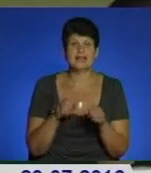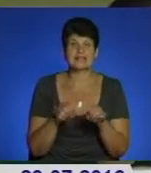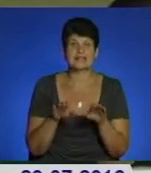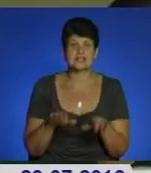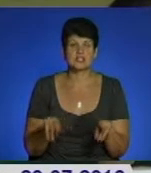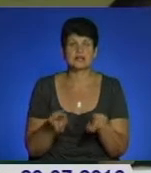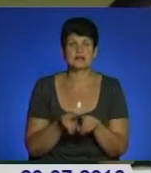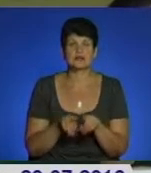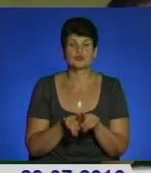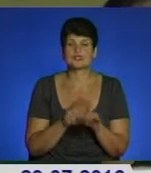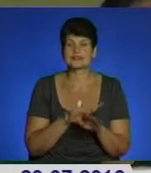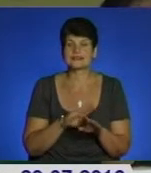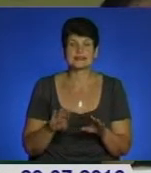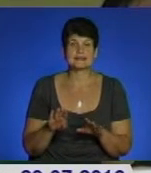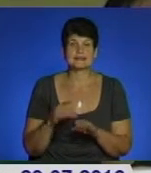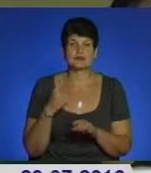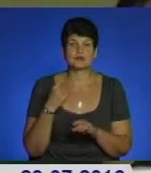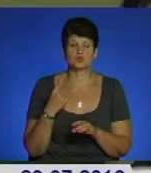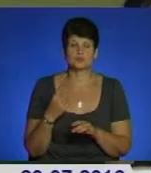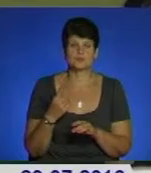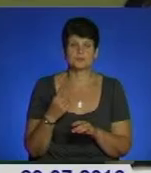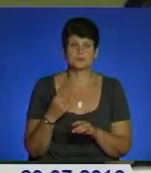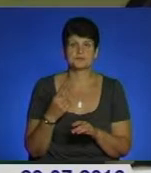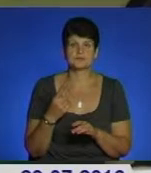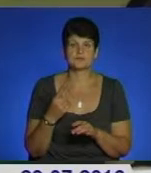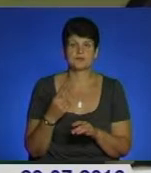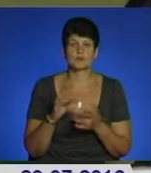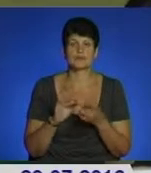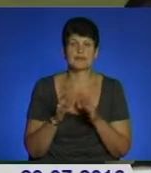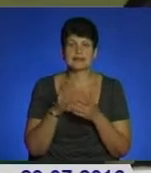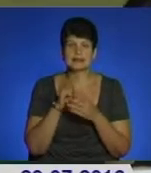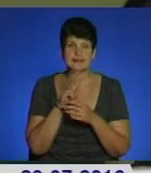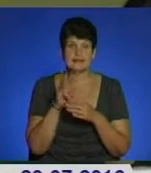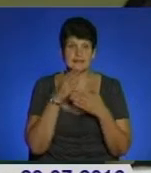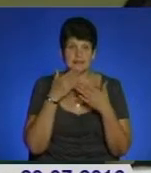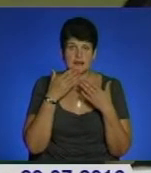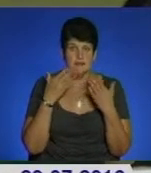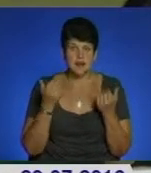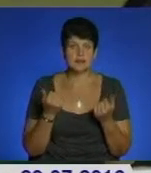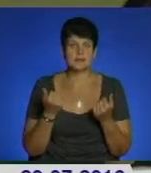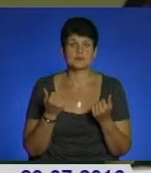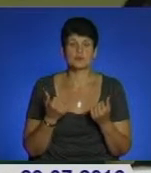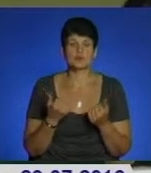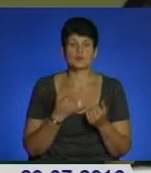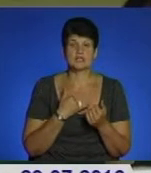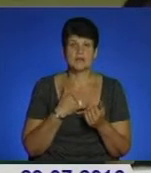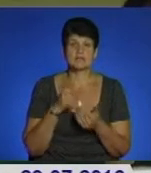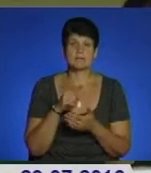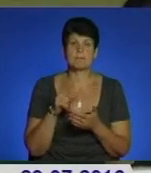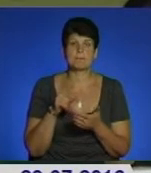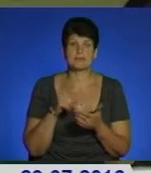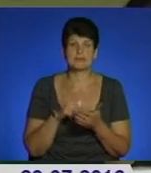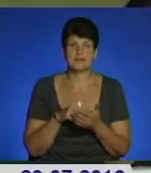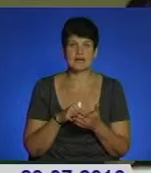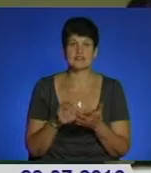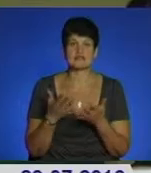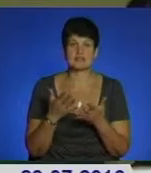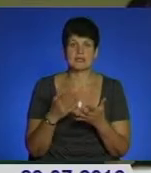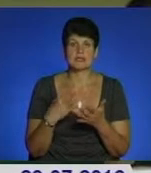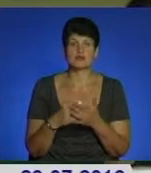також ні на одній адміністрації, ні на одному сайті немає. Тобто в нас з питанням висвітлення бюджету